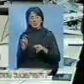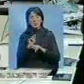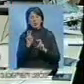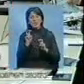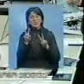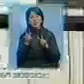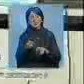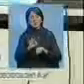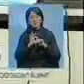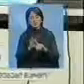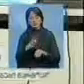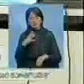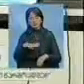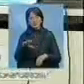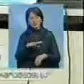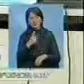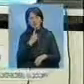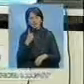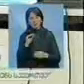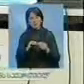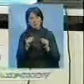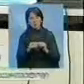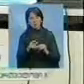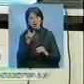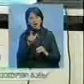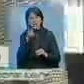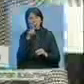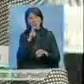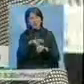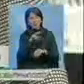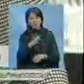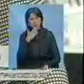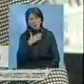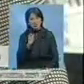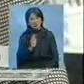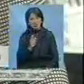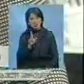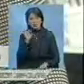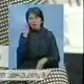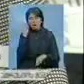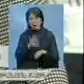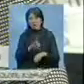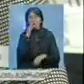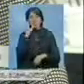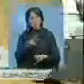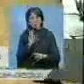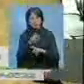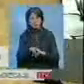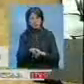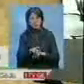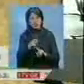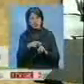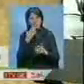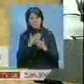პროფილაქტიკური კვლევების ჩატარება საქართველოში ერთ-ერთ პრობლემად რჩება. ჯანდაცვის სამინისტროს ინფორმაციით, ექიმთა მკურნალობის მიზნით